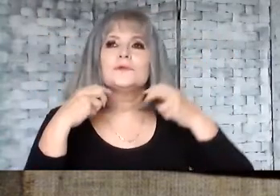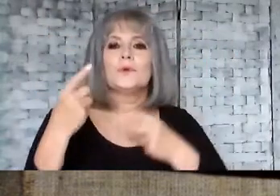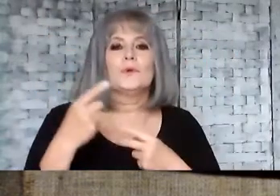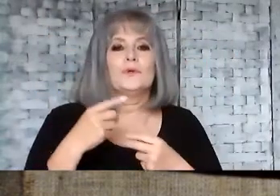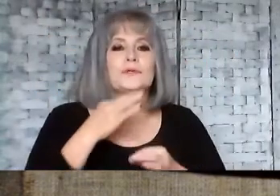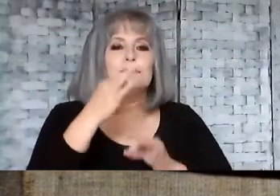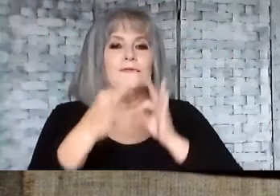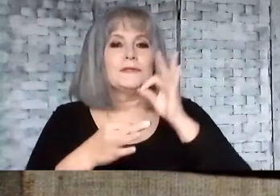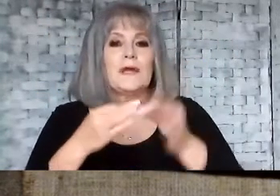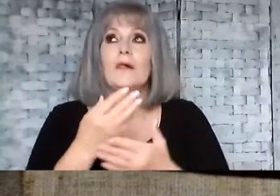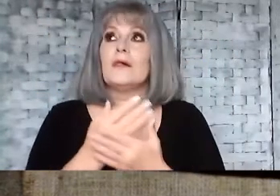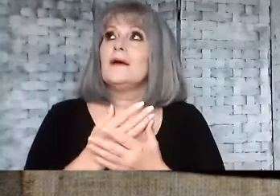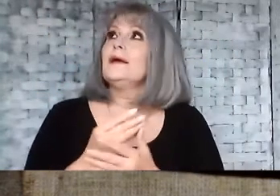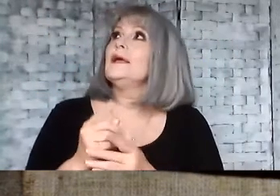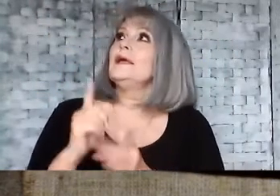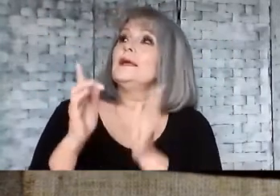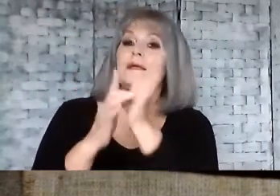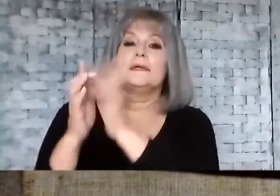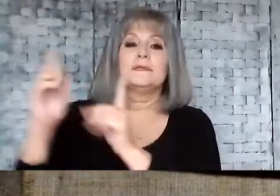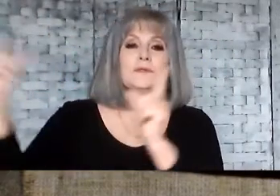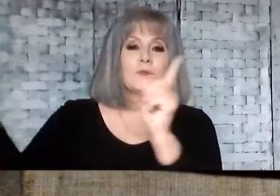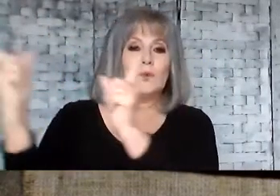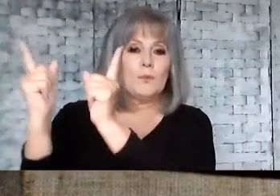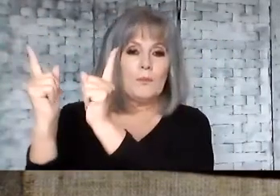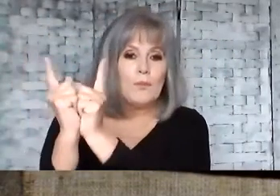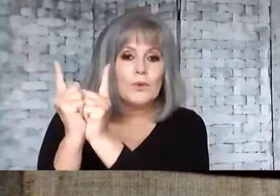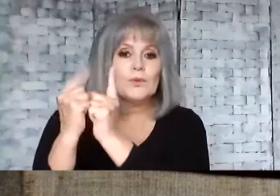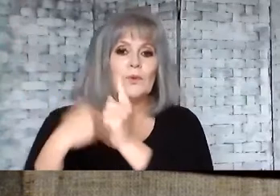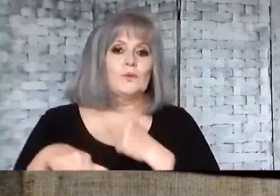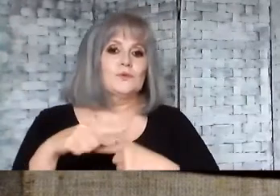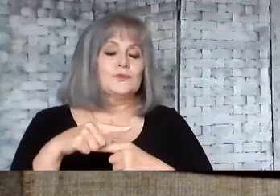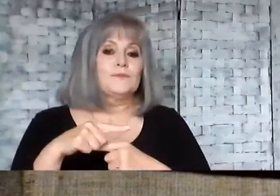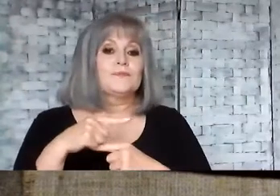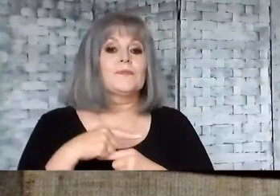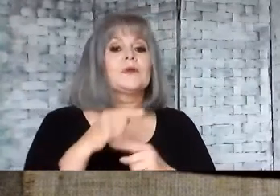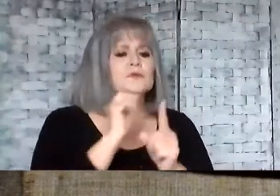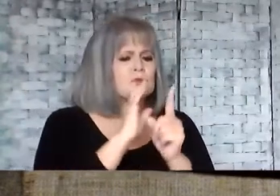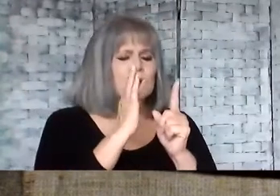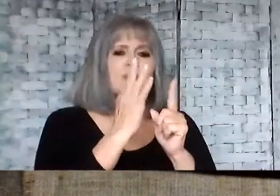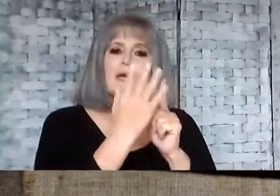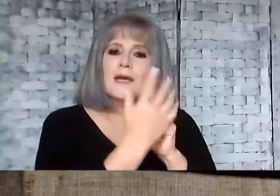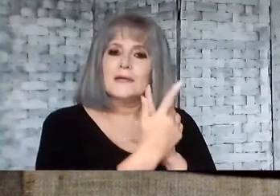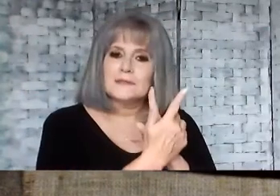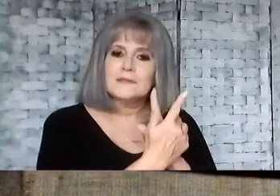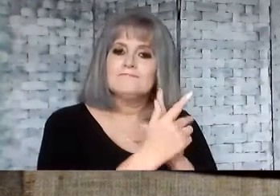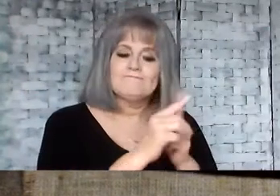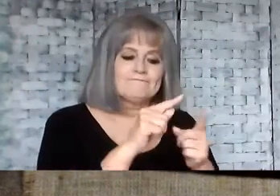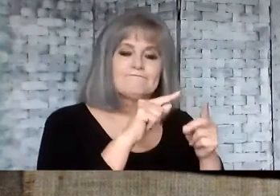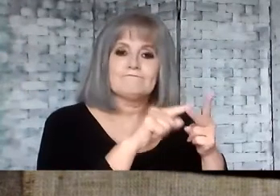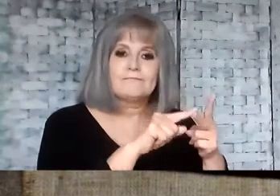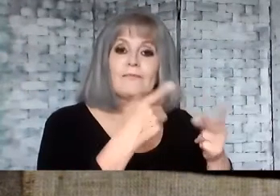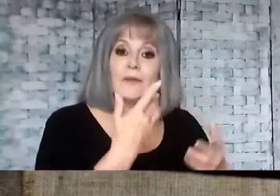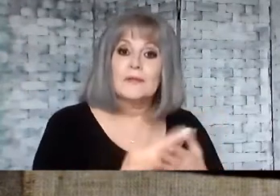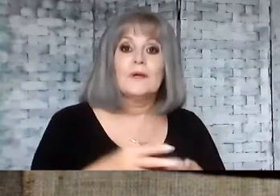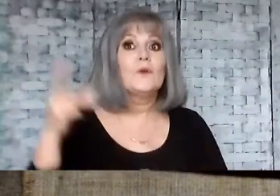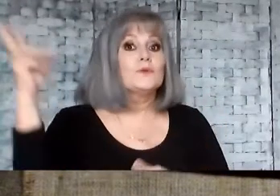vertel, ontmoet hy ons. So ek wil jou uitnooi as jy 'n kers het om saam met my aan te steek en dan gaan ons saam bid en dan